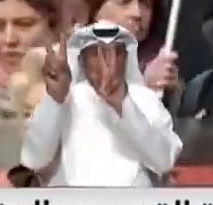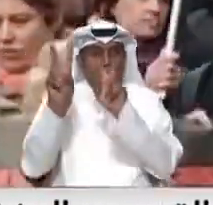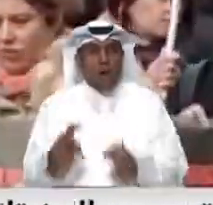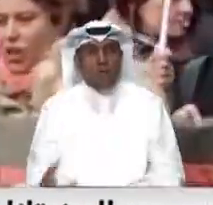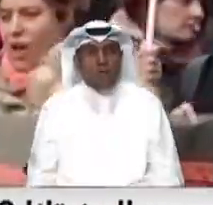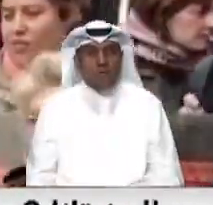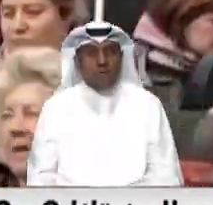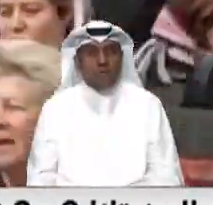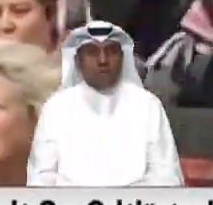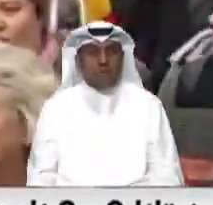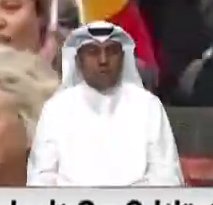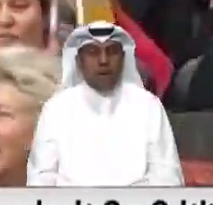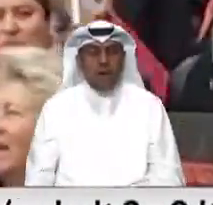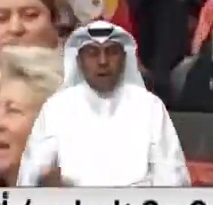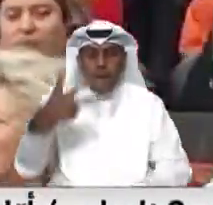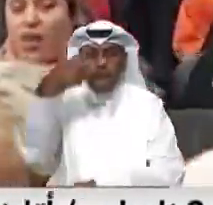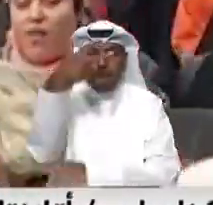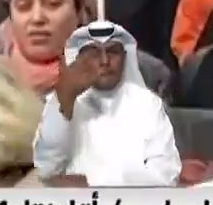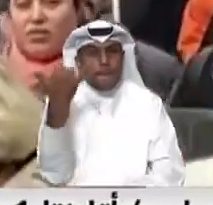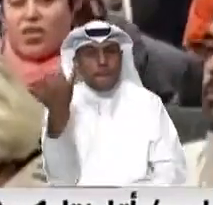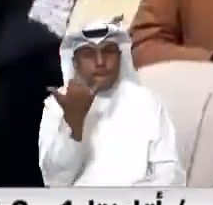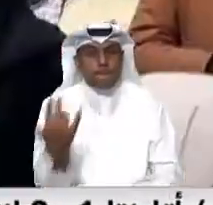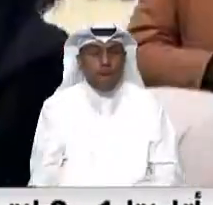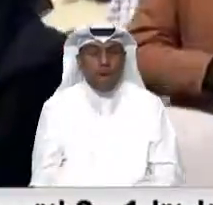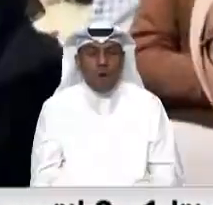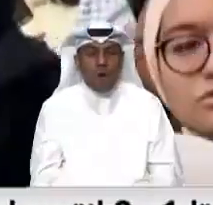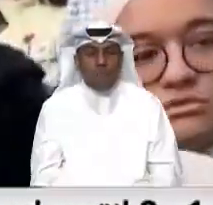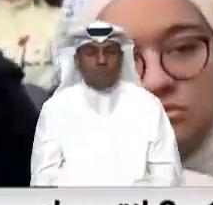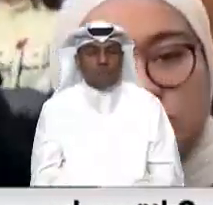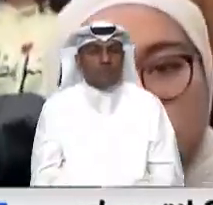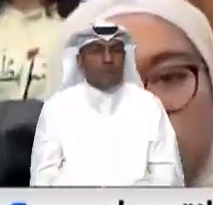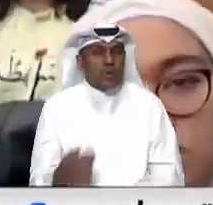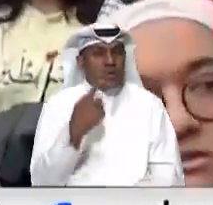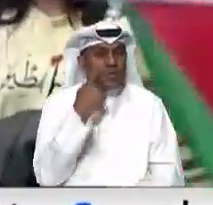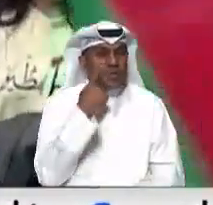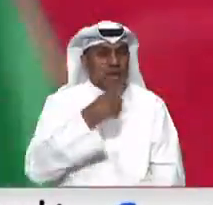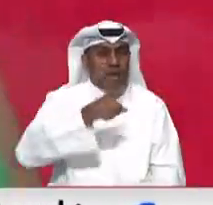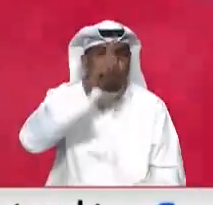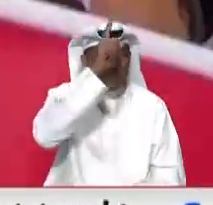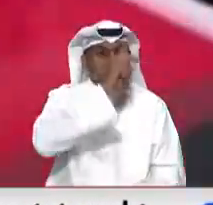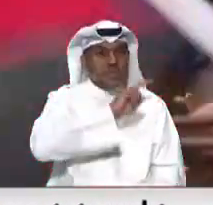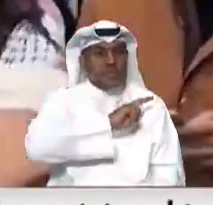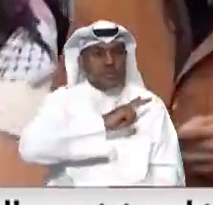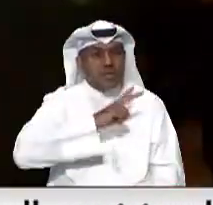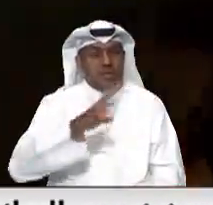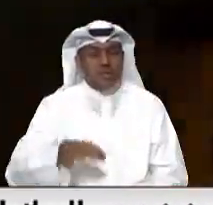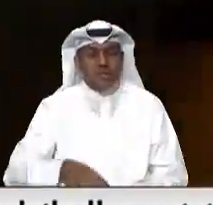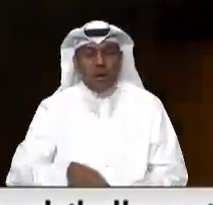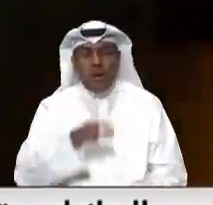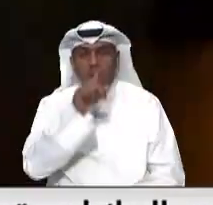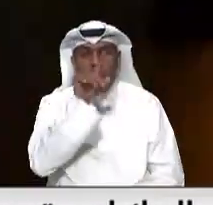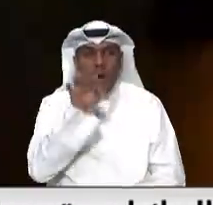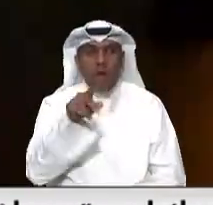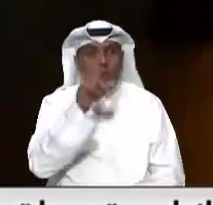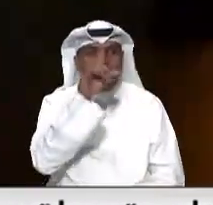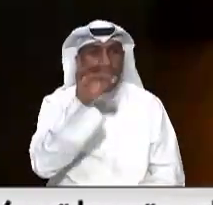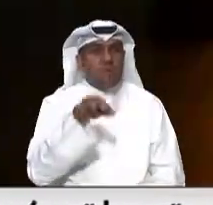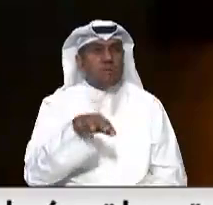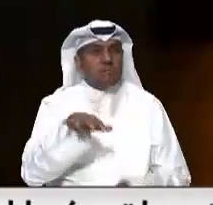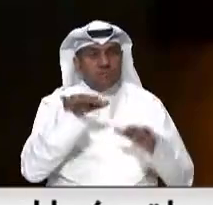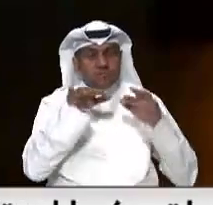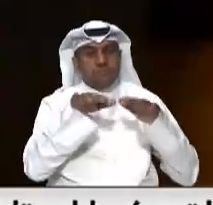عليها أوقفوا دائرة العنف في غزة. وفي برلين تظاهر الآلاف منددين بمجازر الاحتلال